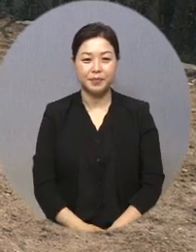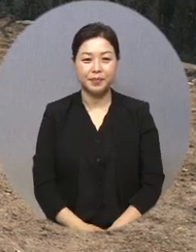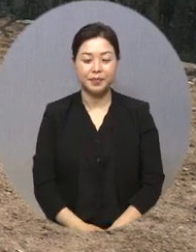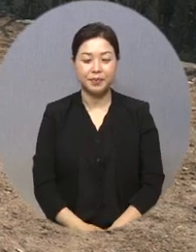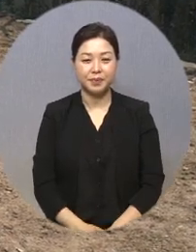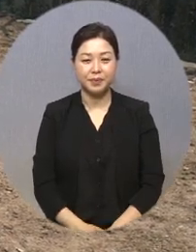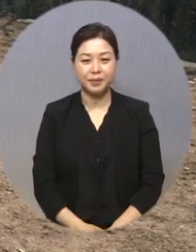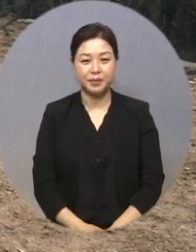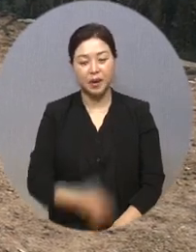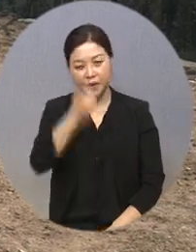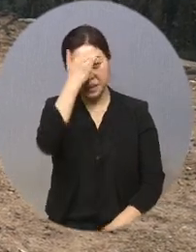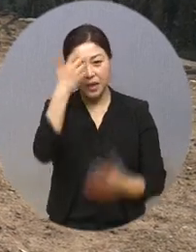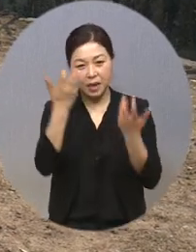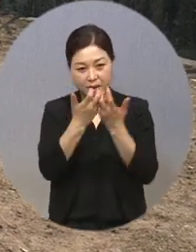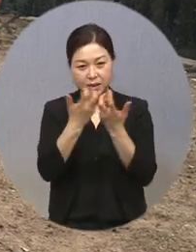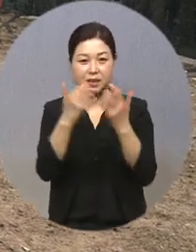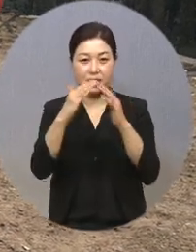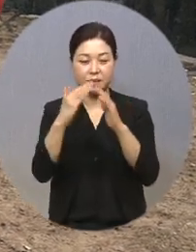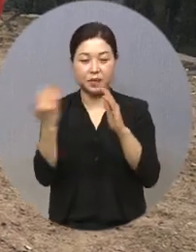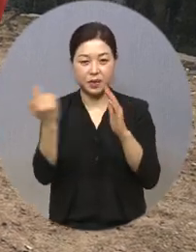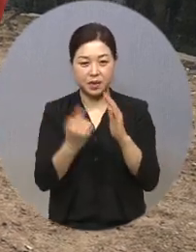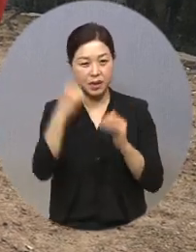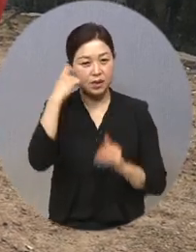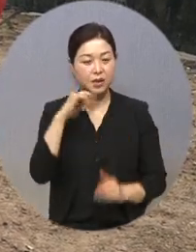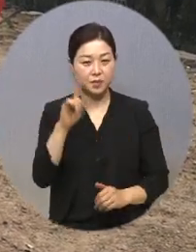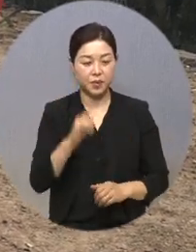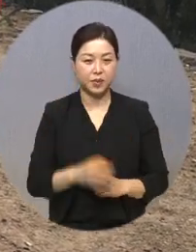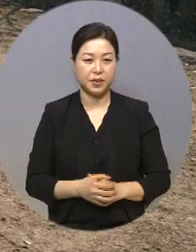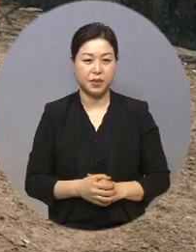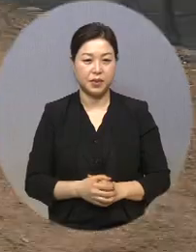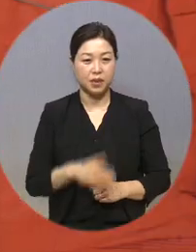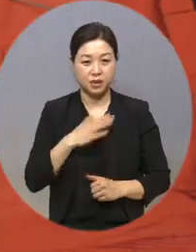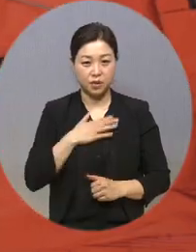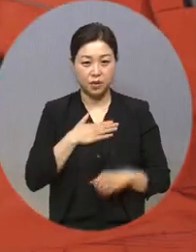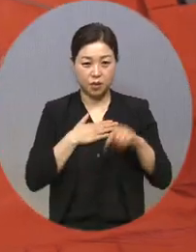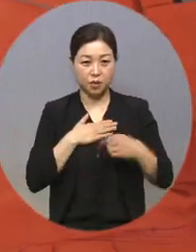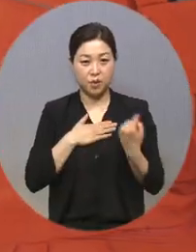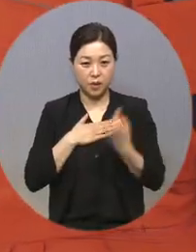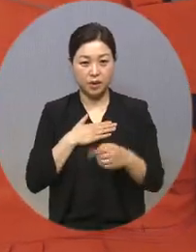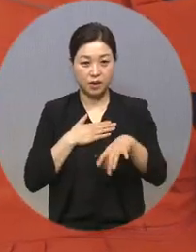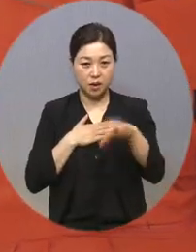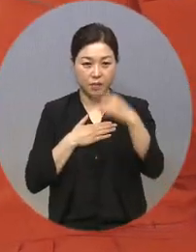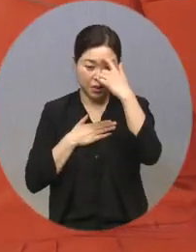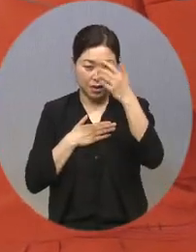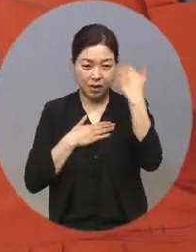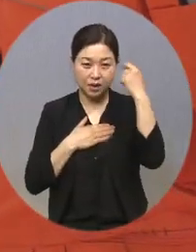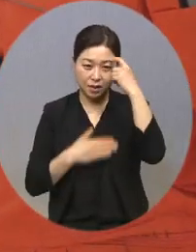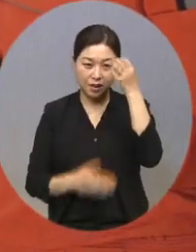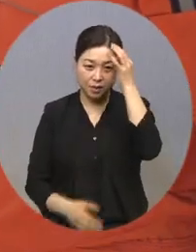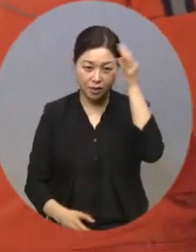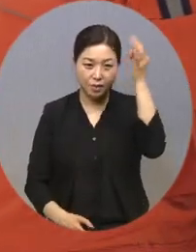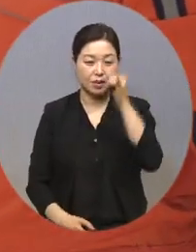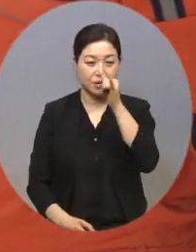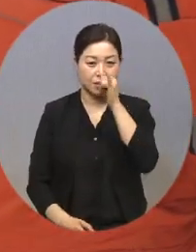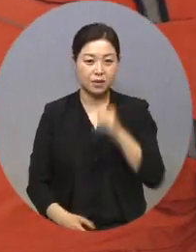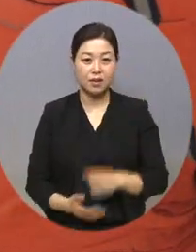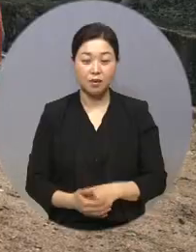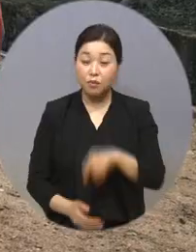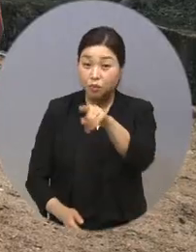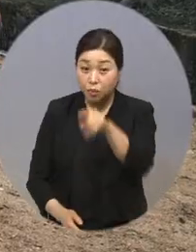효심이 가득한 곳에 왔는데 어떤 느낌이 받으셨는지. 아 저는 오늘 여기 처음 와봤는데 옛 생각이 좀 나면서. 옛 생각이 네가